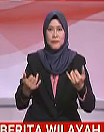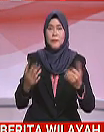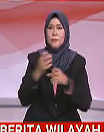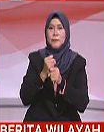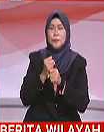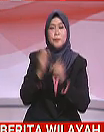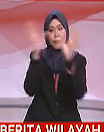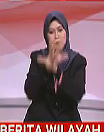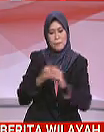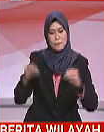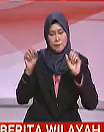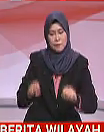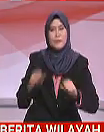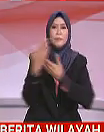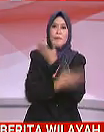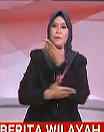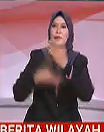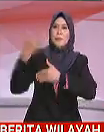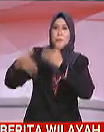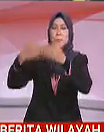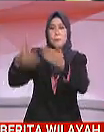Sarawak sebuah negeri maju.